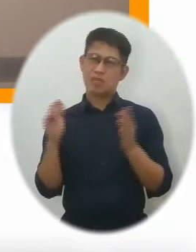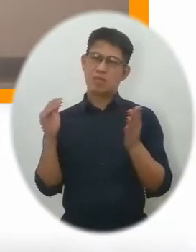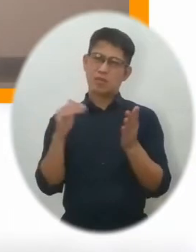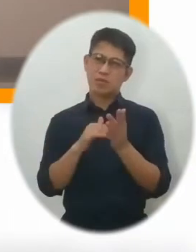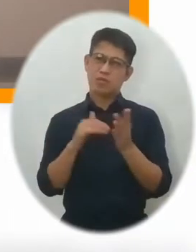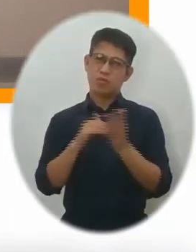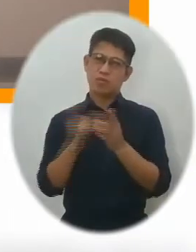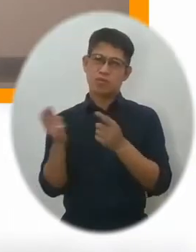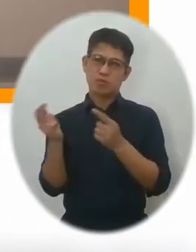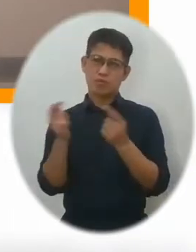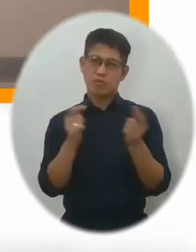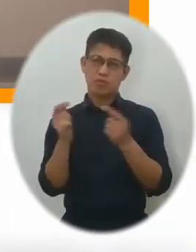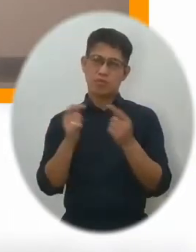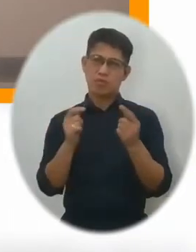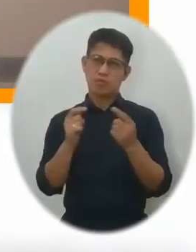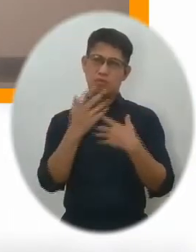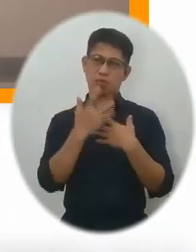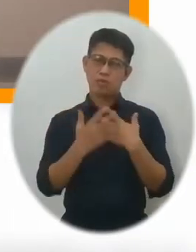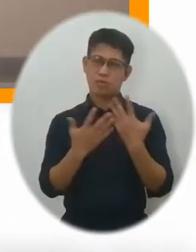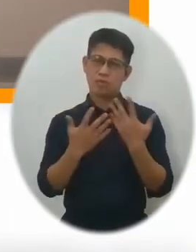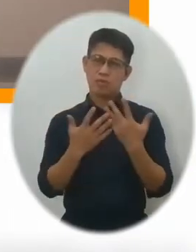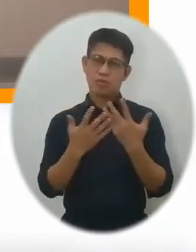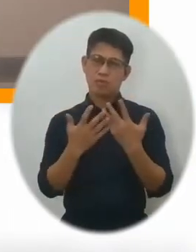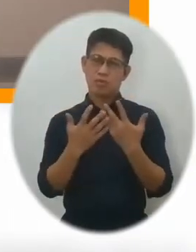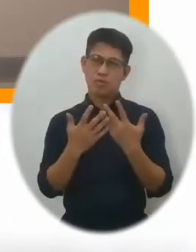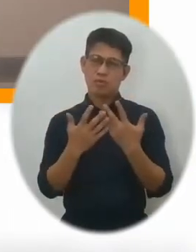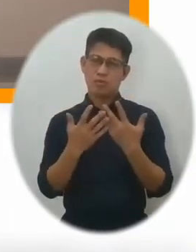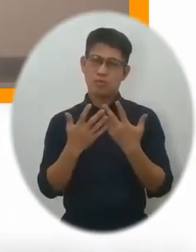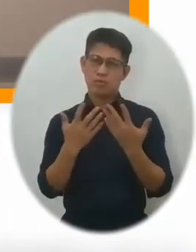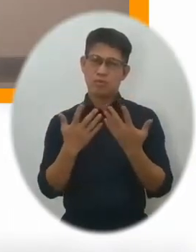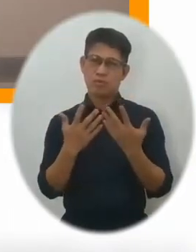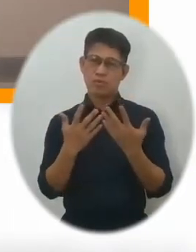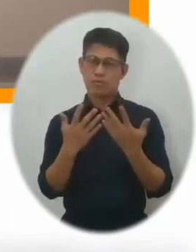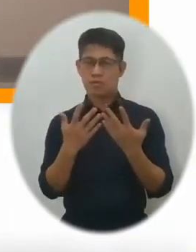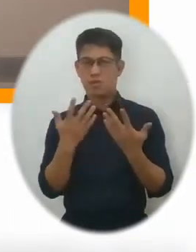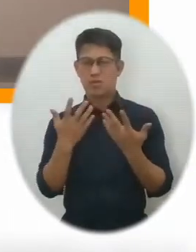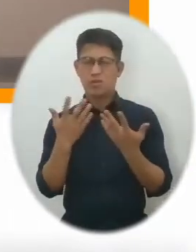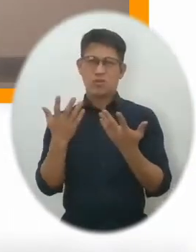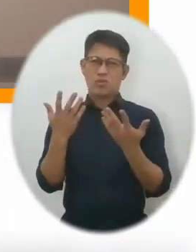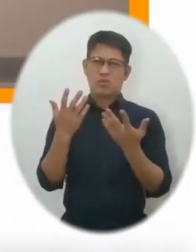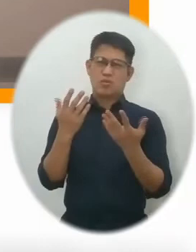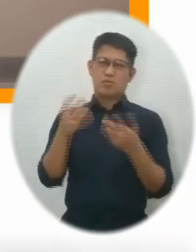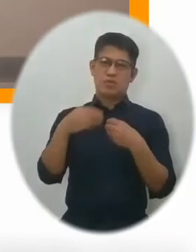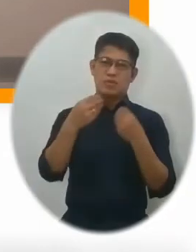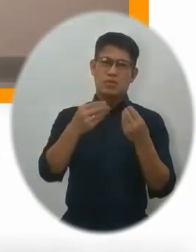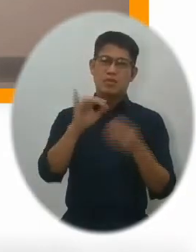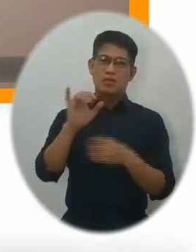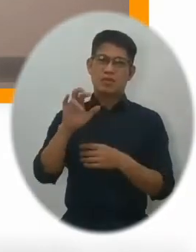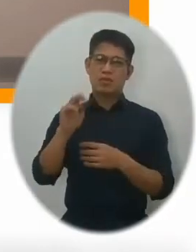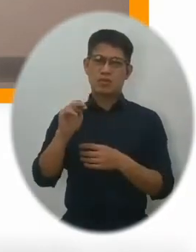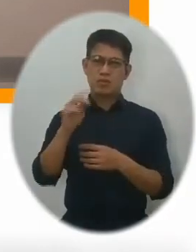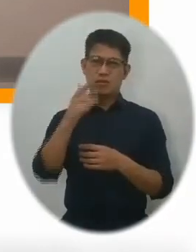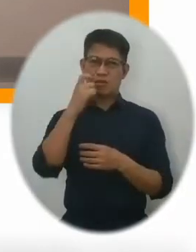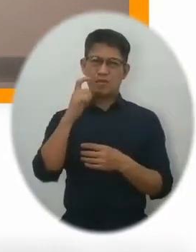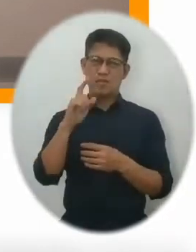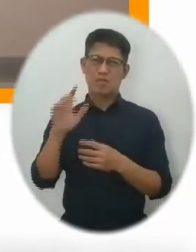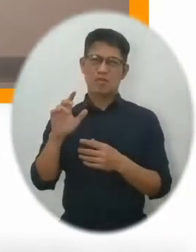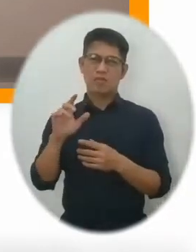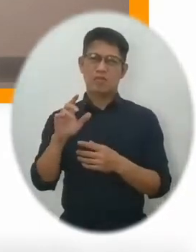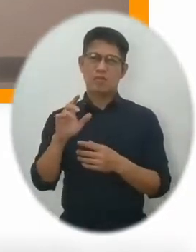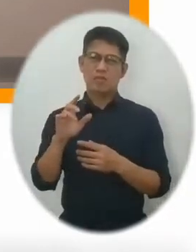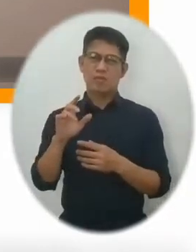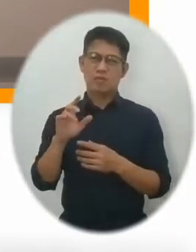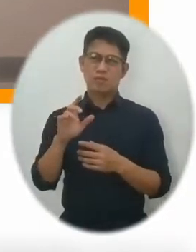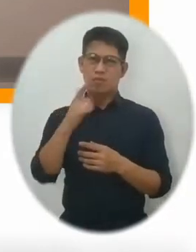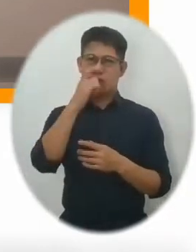Ang paulit-ulit na pagsali ng dugo ay nagdudulot din ng labis na karga ng iron sa katawan. Ito